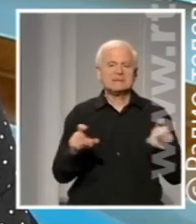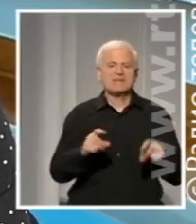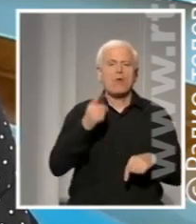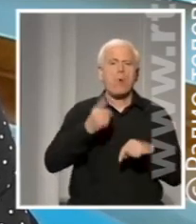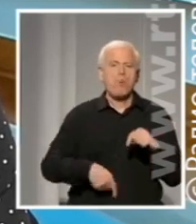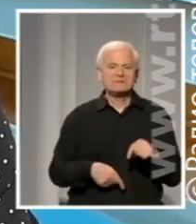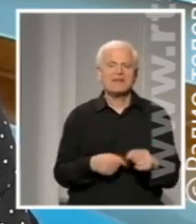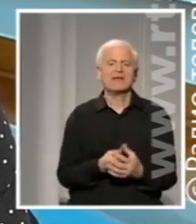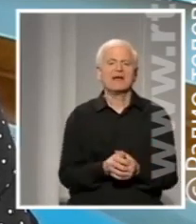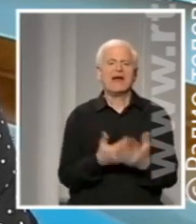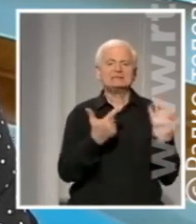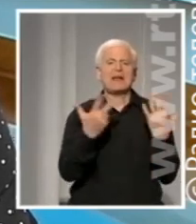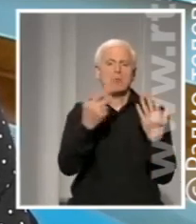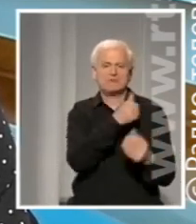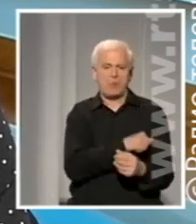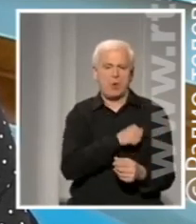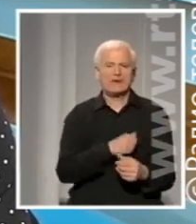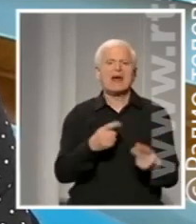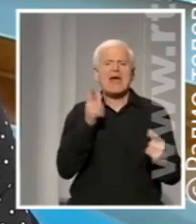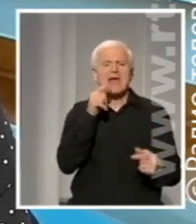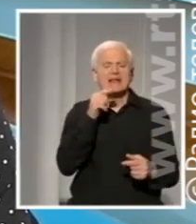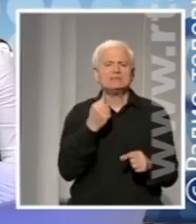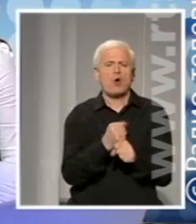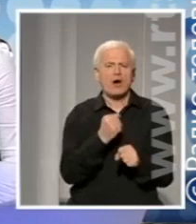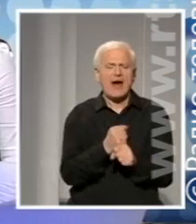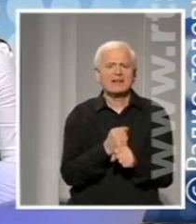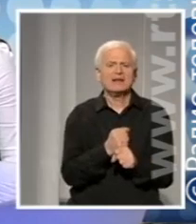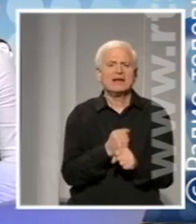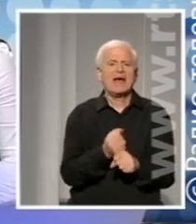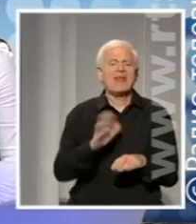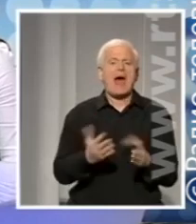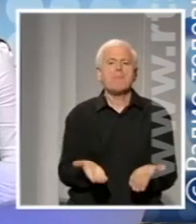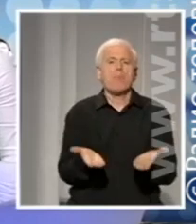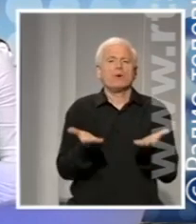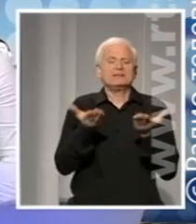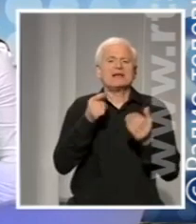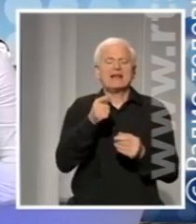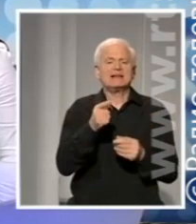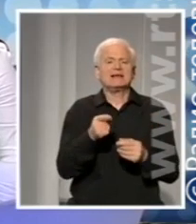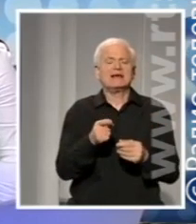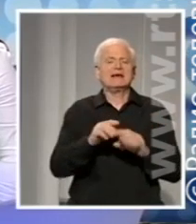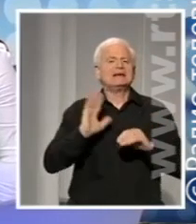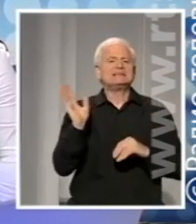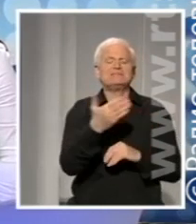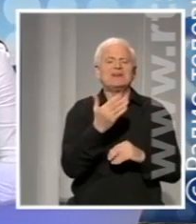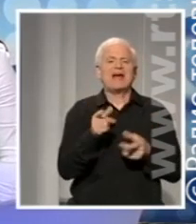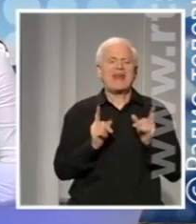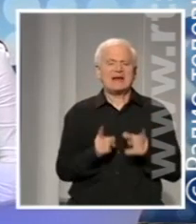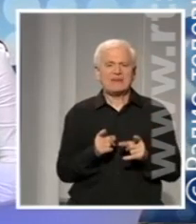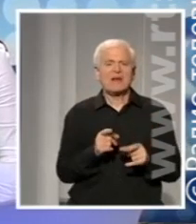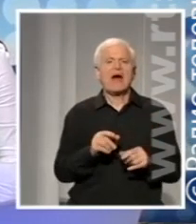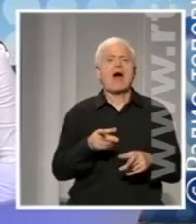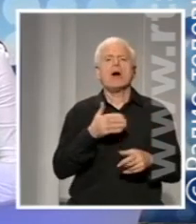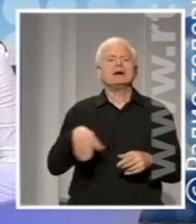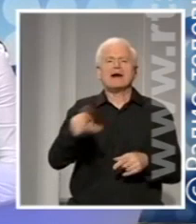poslednjih 7-8 godina intenzivno radi na podizanju digitalnih kompetencija svih nastavnika. Nastavnici su